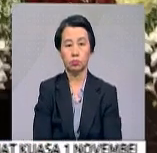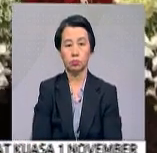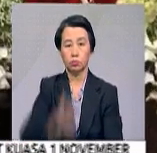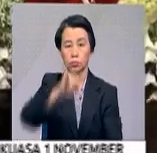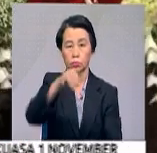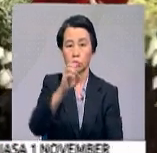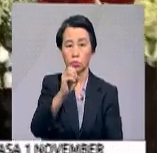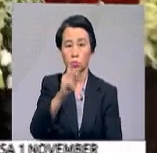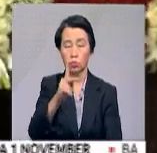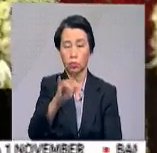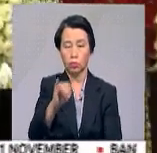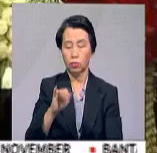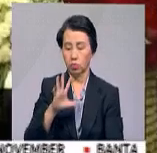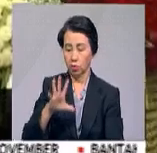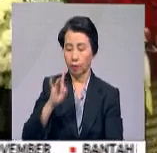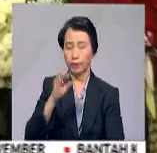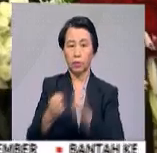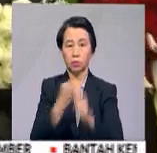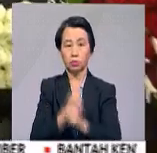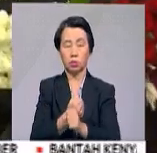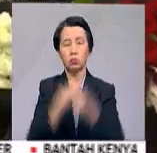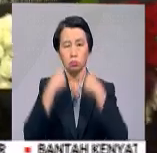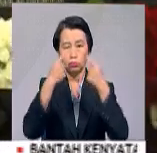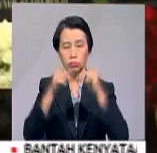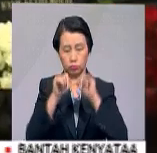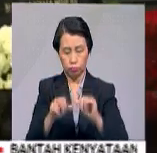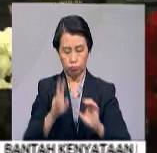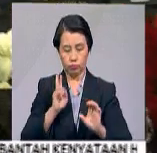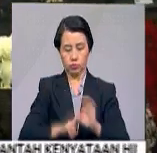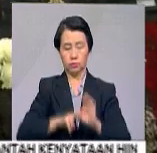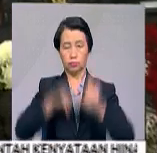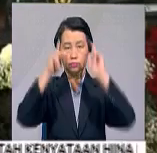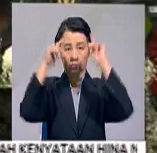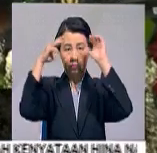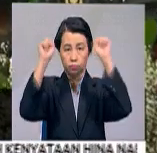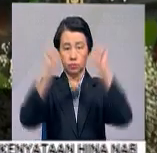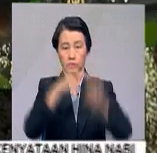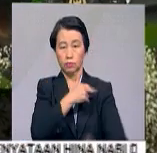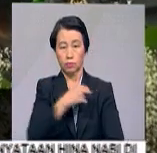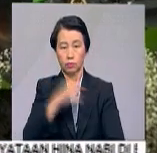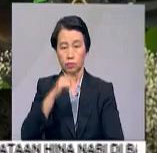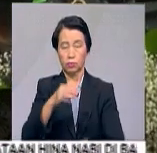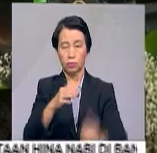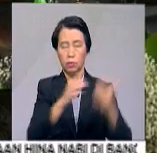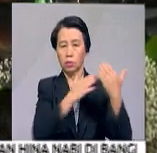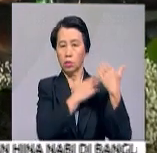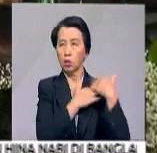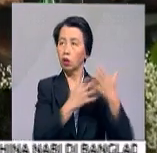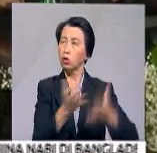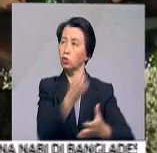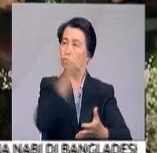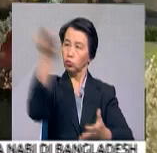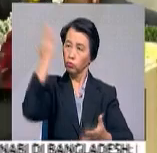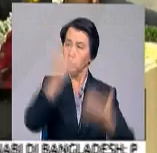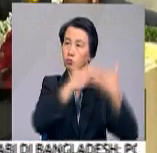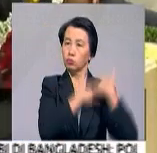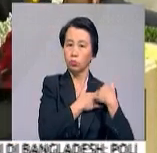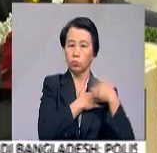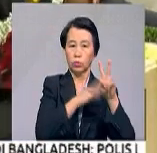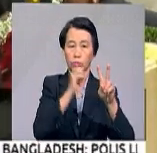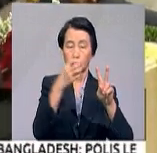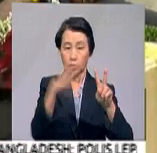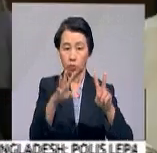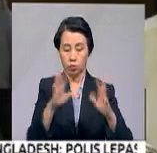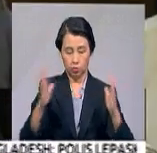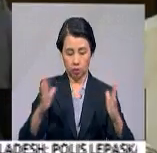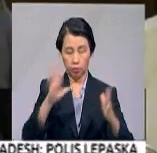Widodo, 58 tahun, berjaya mengekalkan kerusi Presiden Indonesia yang disandangnya sejak 2014 bagi tempoh